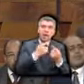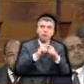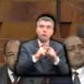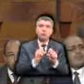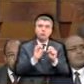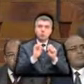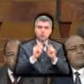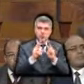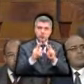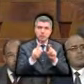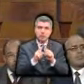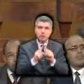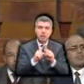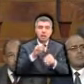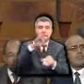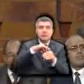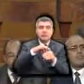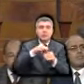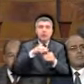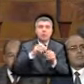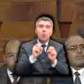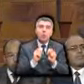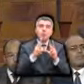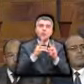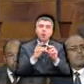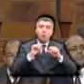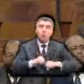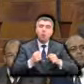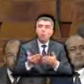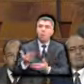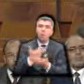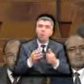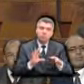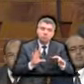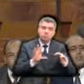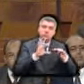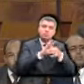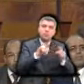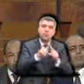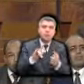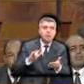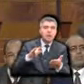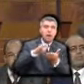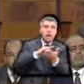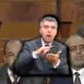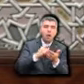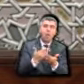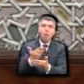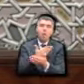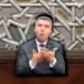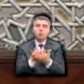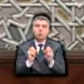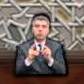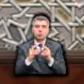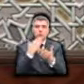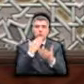الجهوي الذي صوت مؤخرا بالاجماع على اتفاقيه تكثيف خطوط الجويه والرحلات، ونطلب من